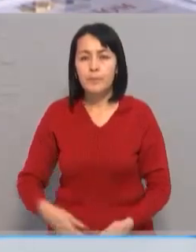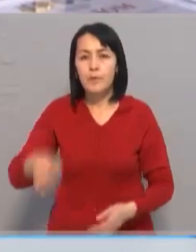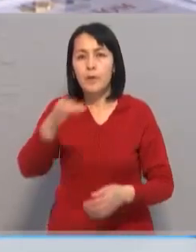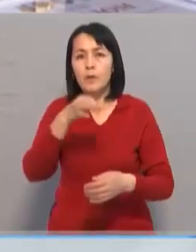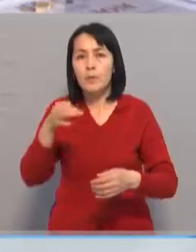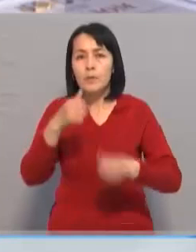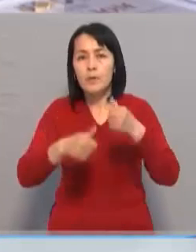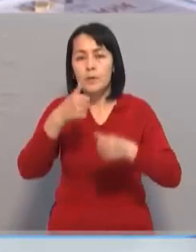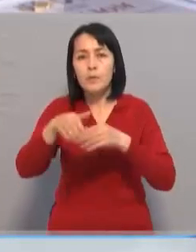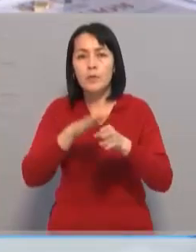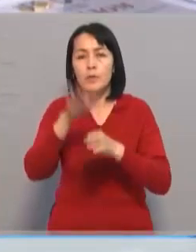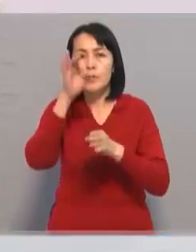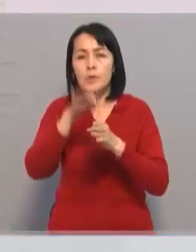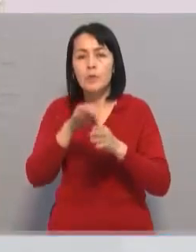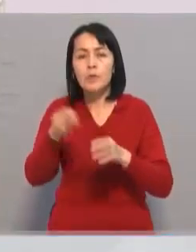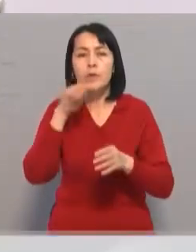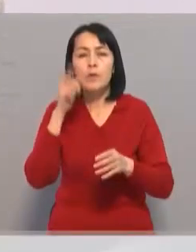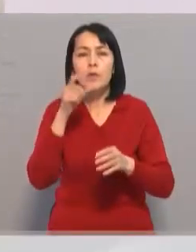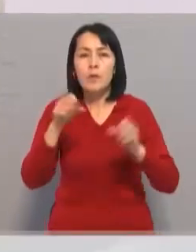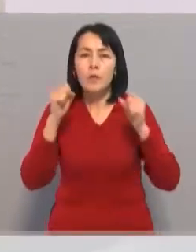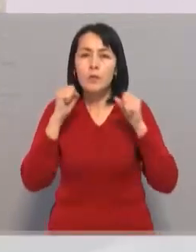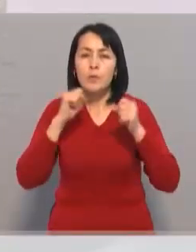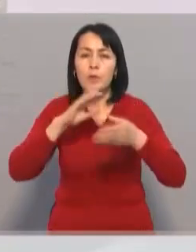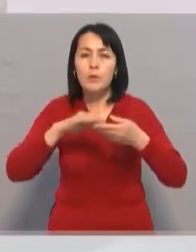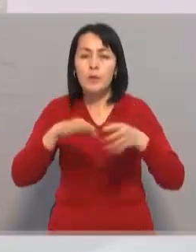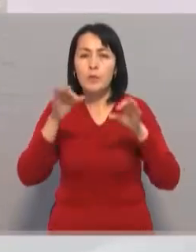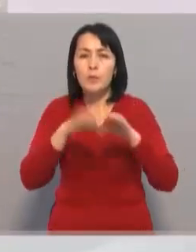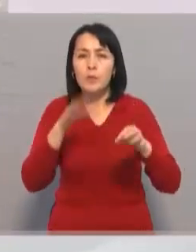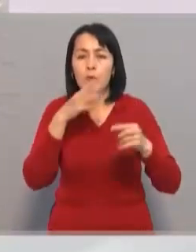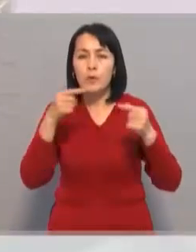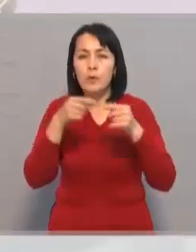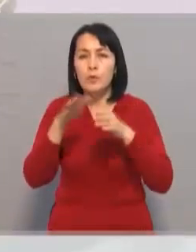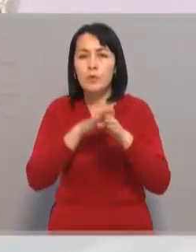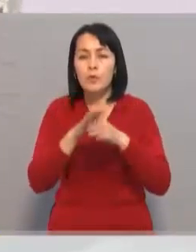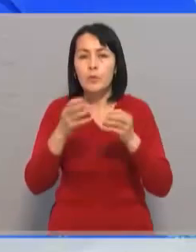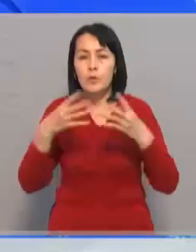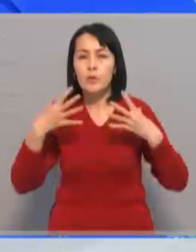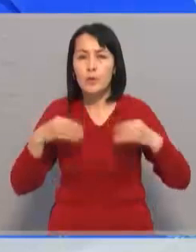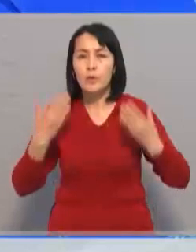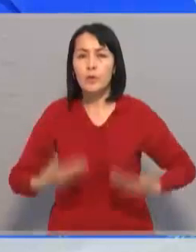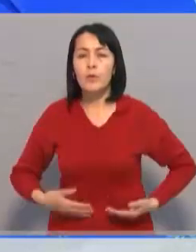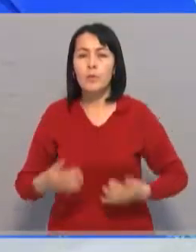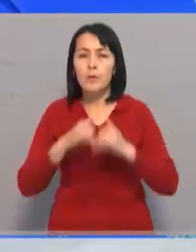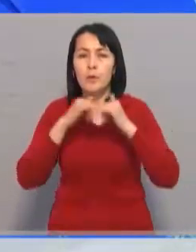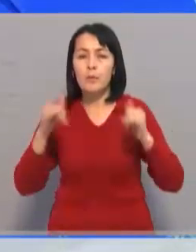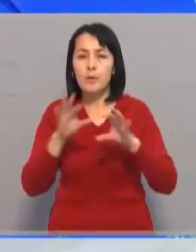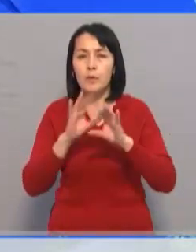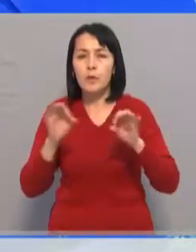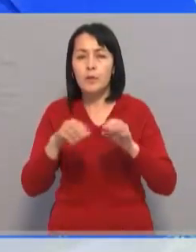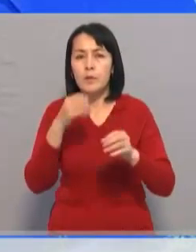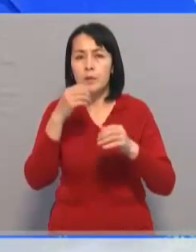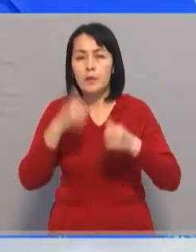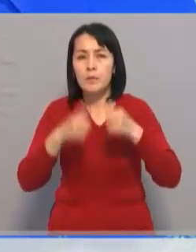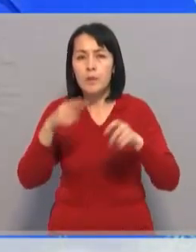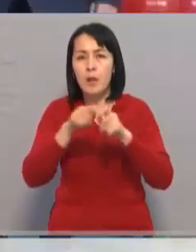Облыстық чемпионатты өткізудегі мақсат жастарды спортқа баулу, бос уақытты тиімді өткізу және салауатты өмір салтын насихаттау.